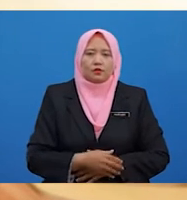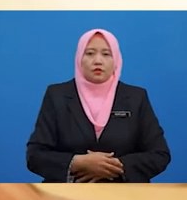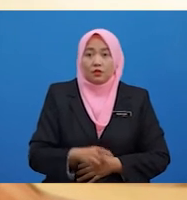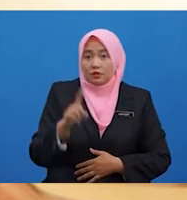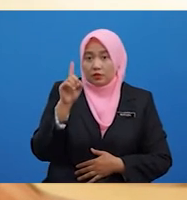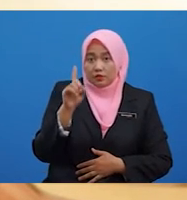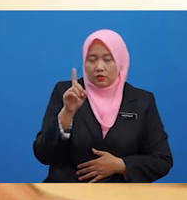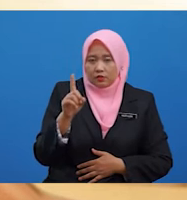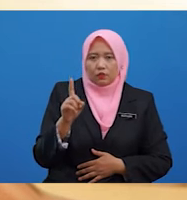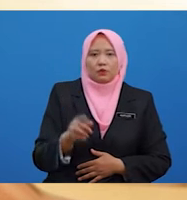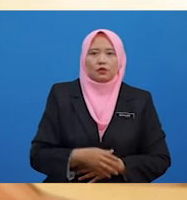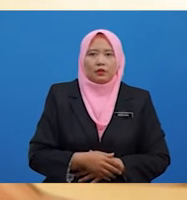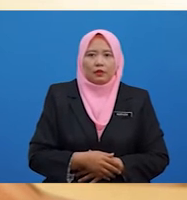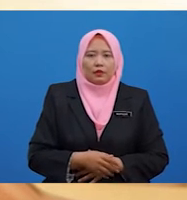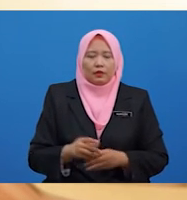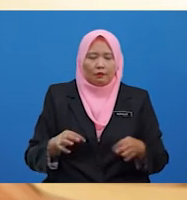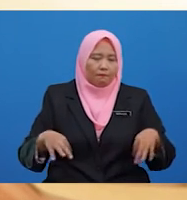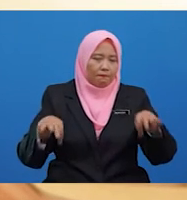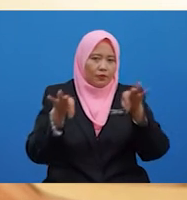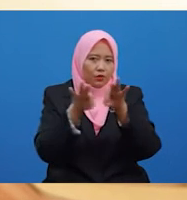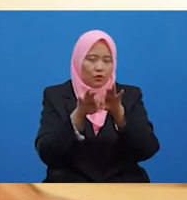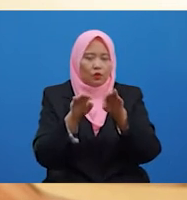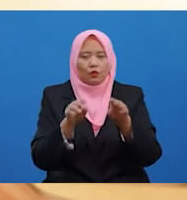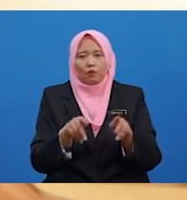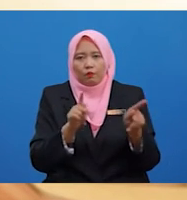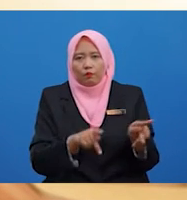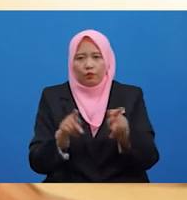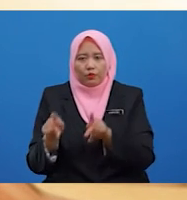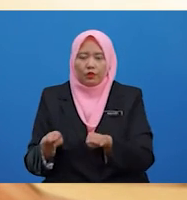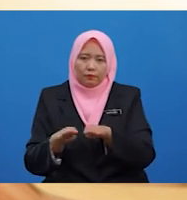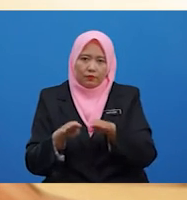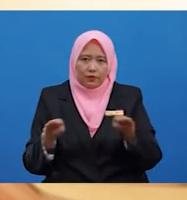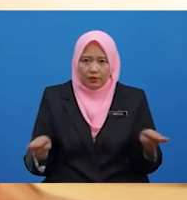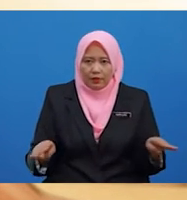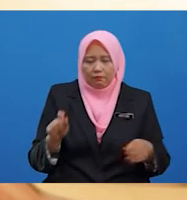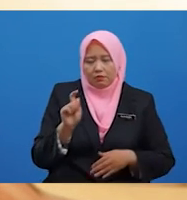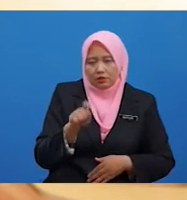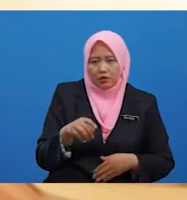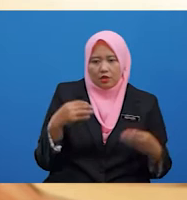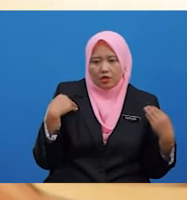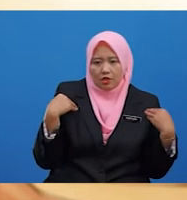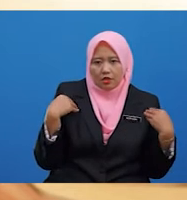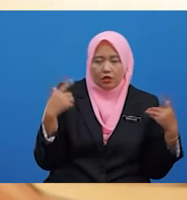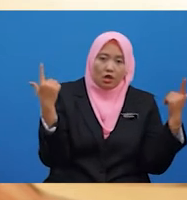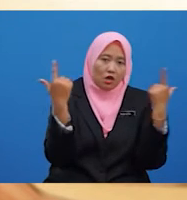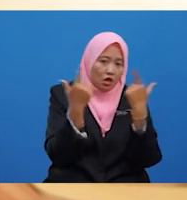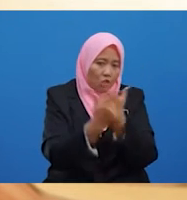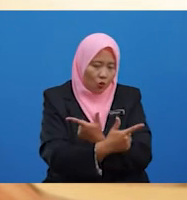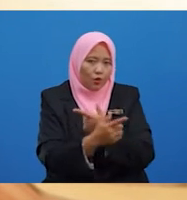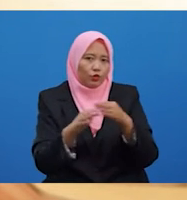ialah pelajar perlu ingat pola perbandingan mesti ada pasangan bandingannya atau